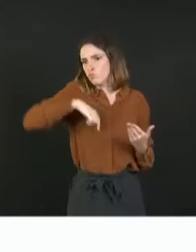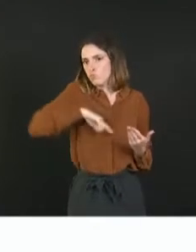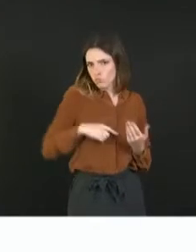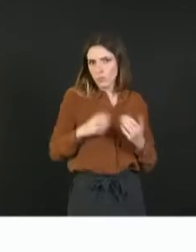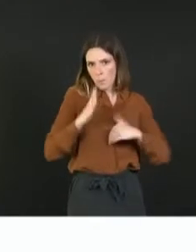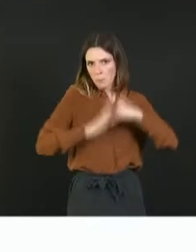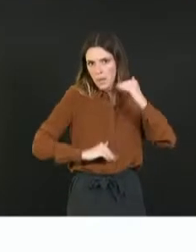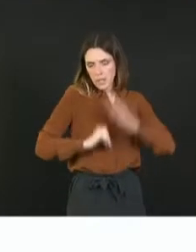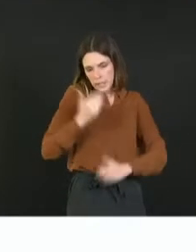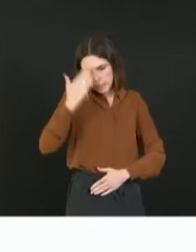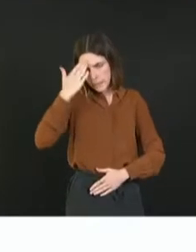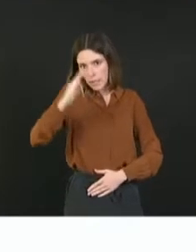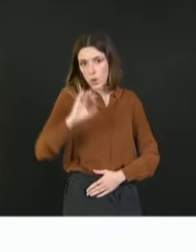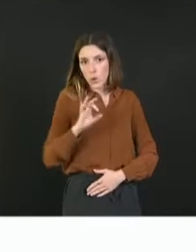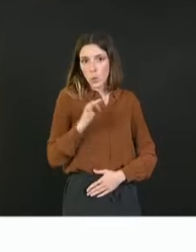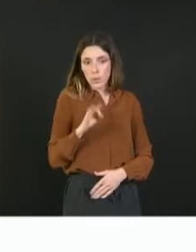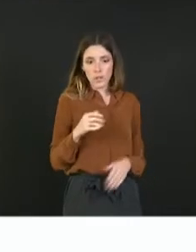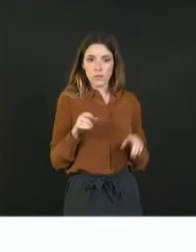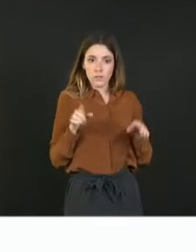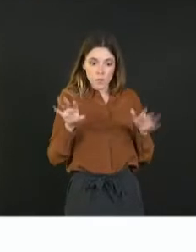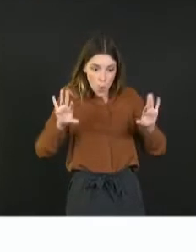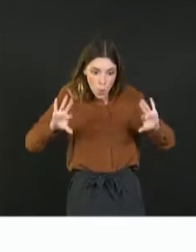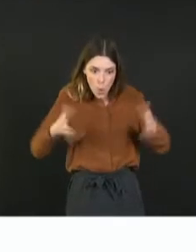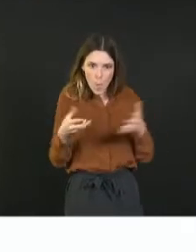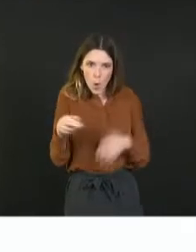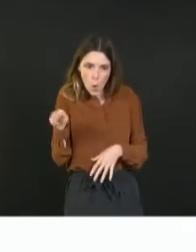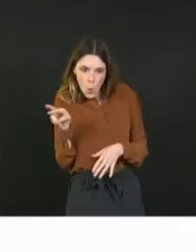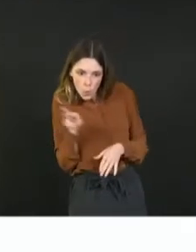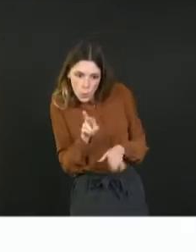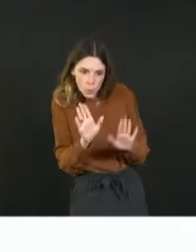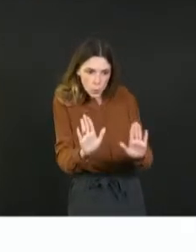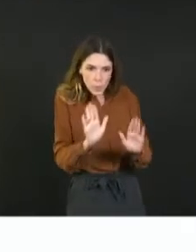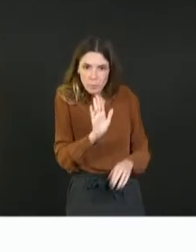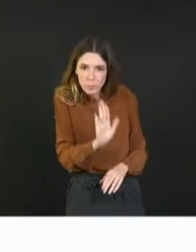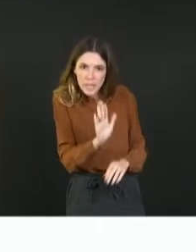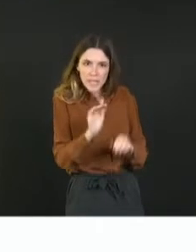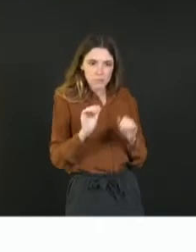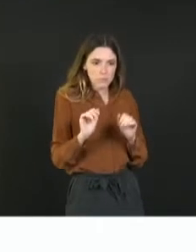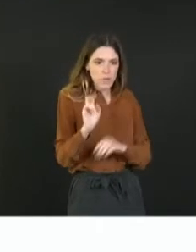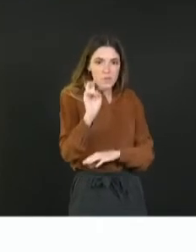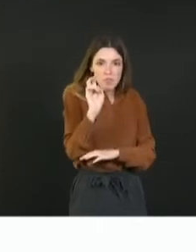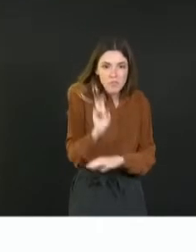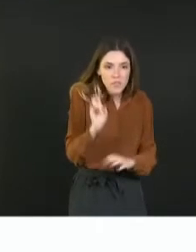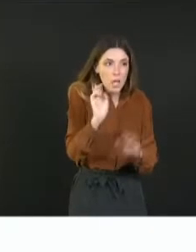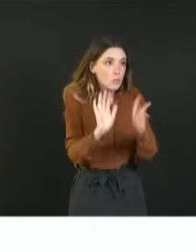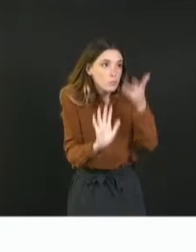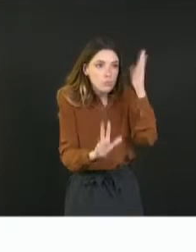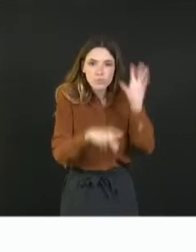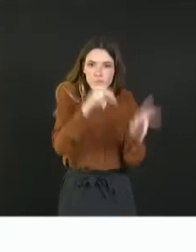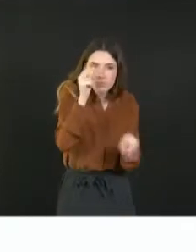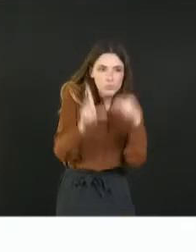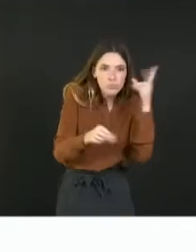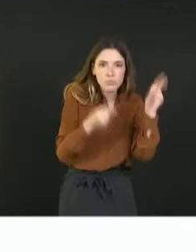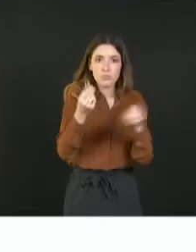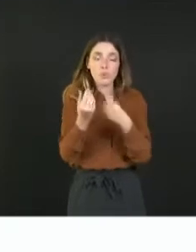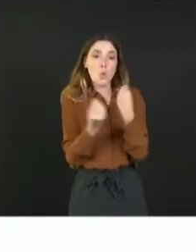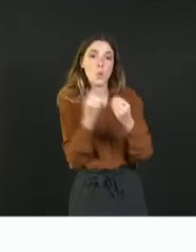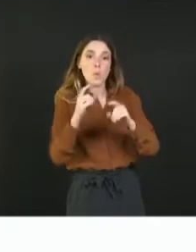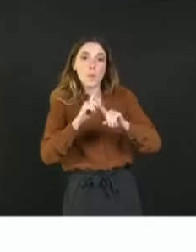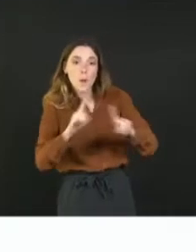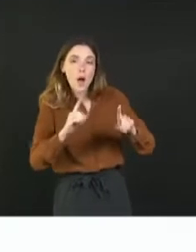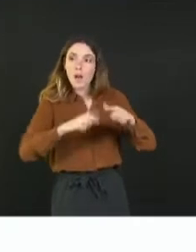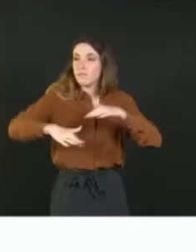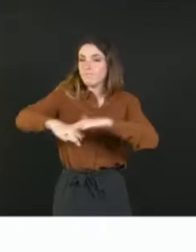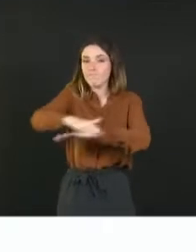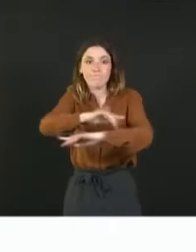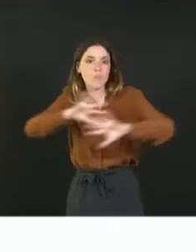ces espaces? Est-ce qu'on reconstitue des trames vertes ou est-ce qu'on en fait des espaces uniquement récréatifs, etc. Donc beaucoup de questions aujourd'hui autour de